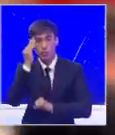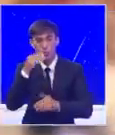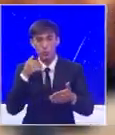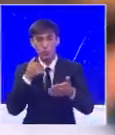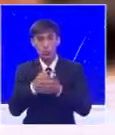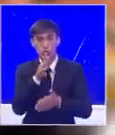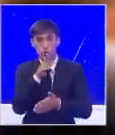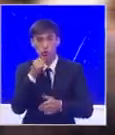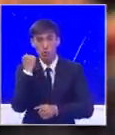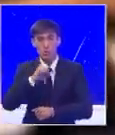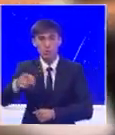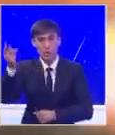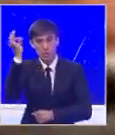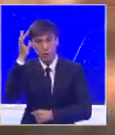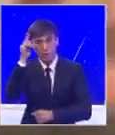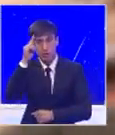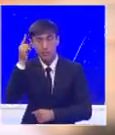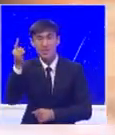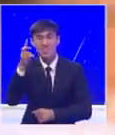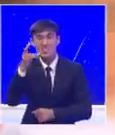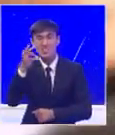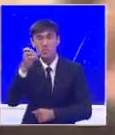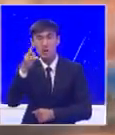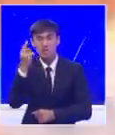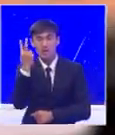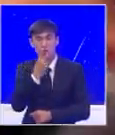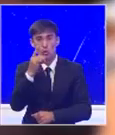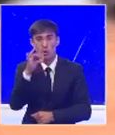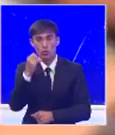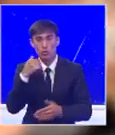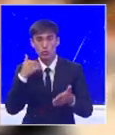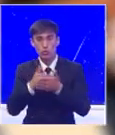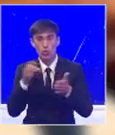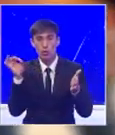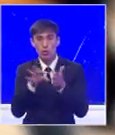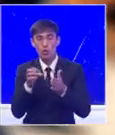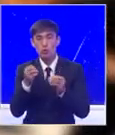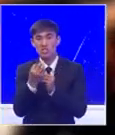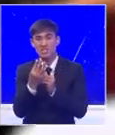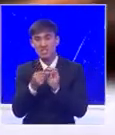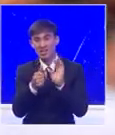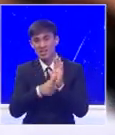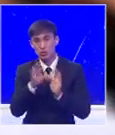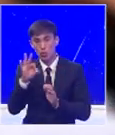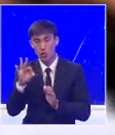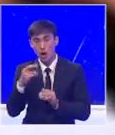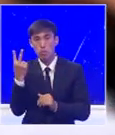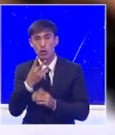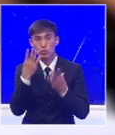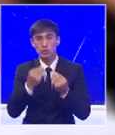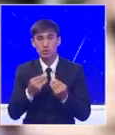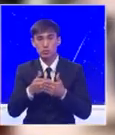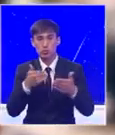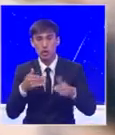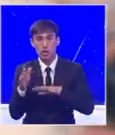досрочно победил американца Нила Магни во втором раунде, доведя свой рекорд до 16-0. А пару дней спустя Намат